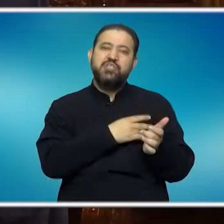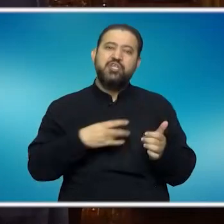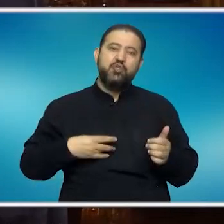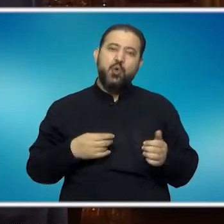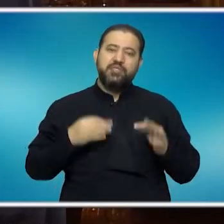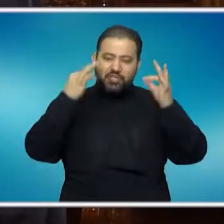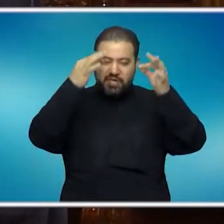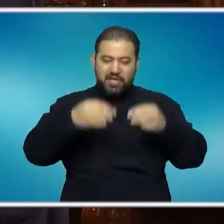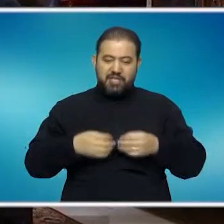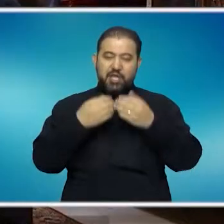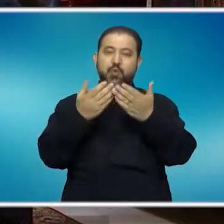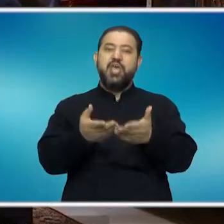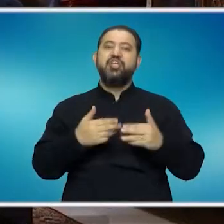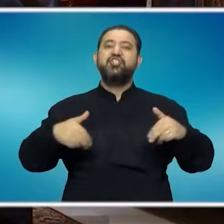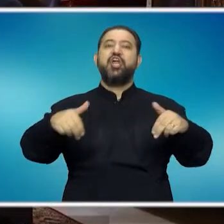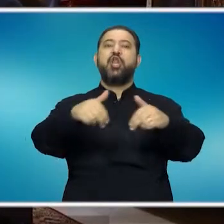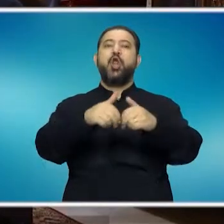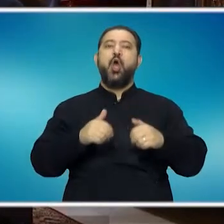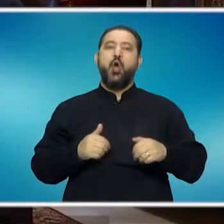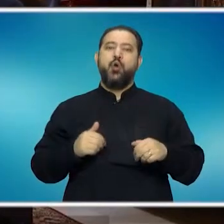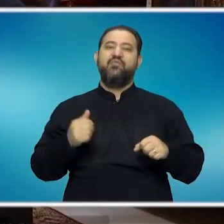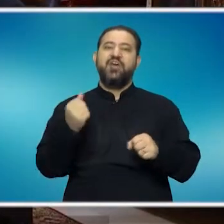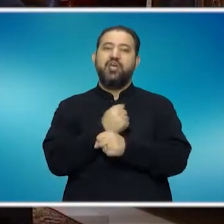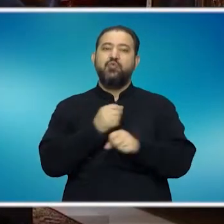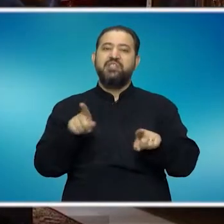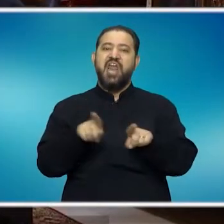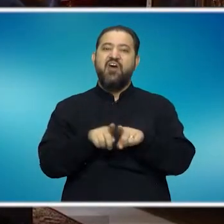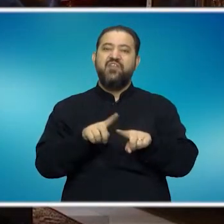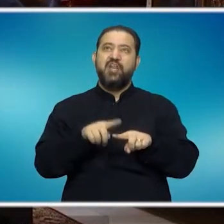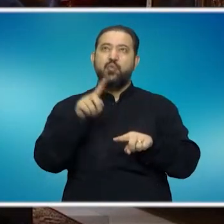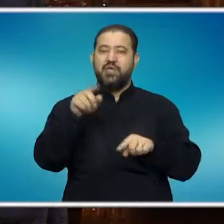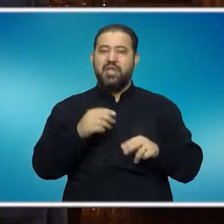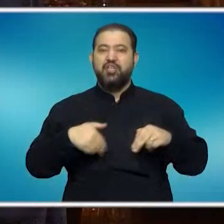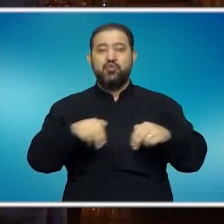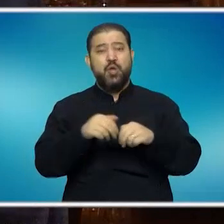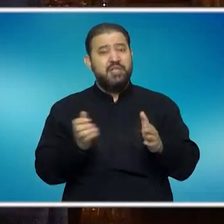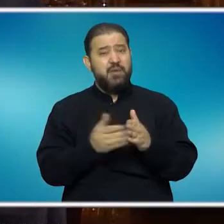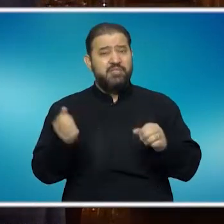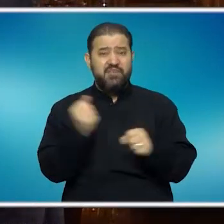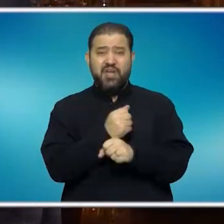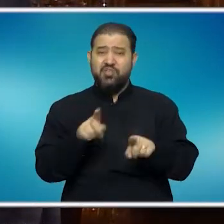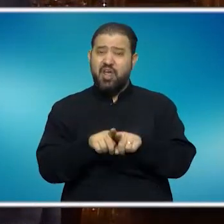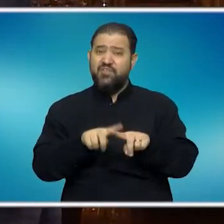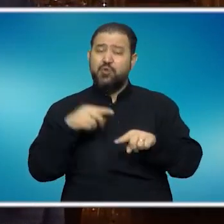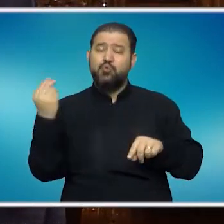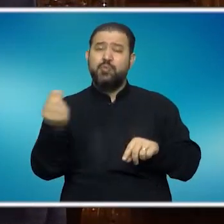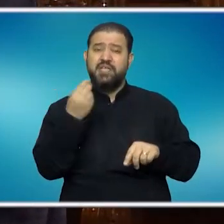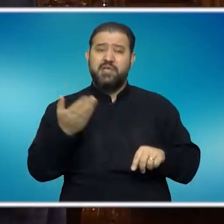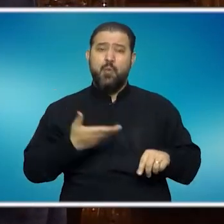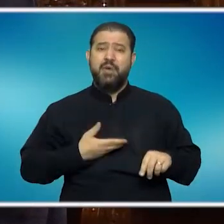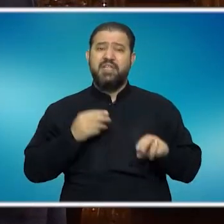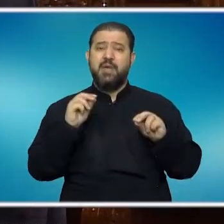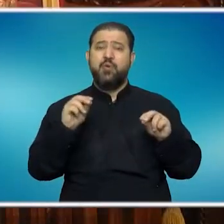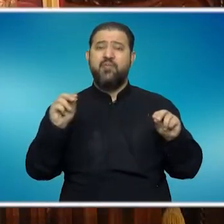dă și mai ales în Sfinții el ajunge ușor la asemănare cu Dumnezeu și noi toți trebuie să ajungă la asemănare cu Dumnezeu.